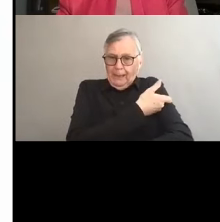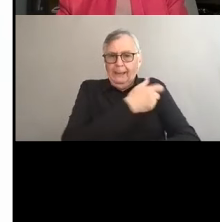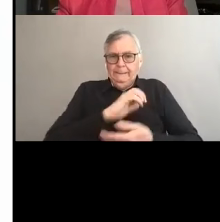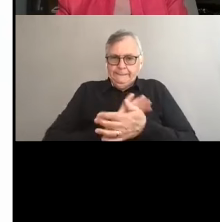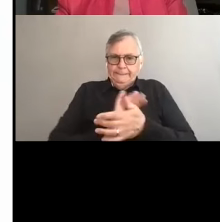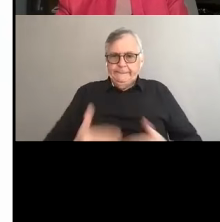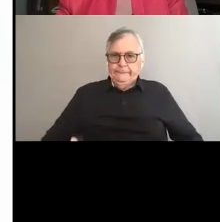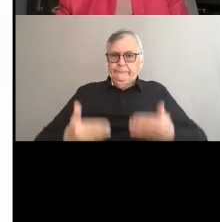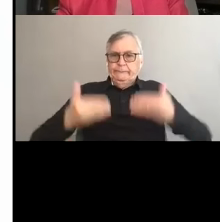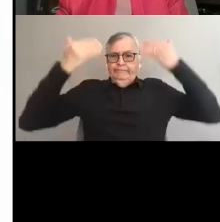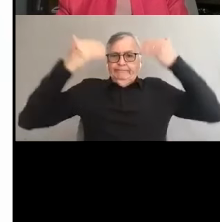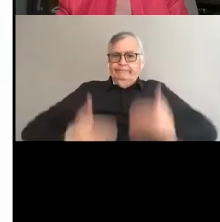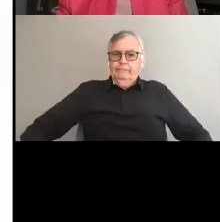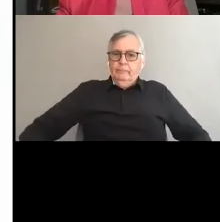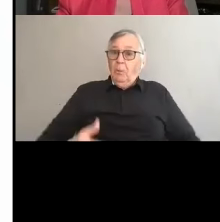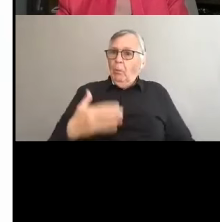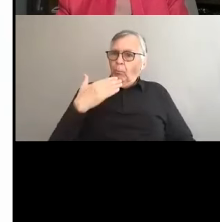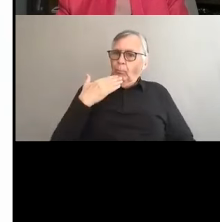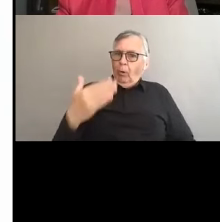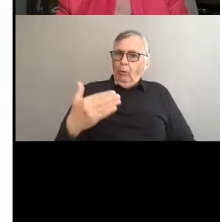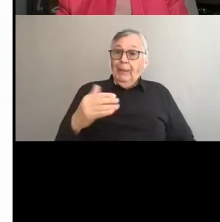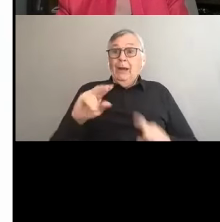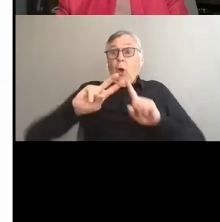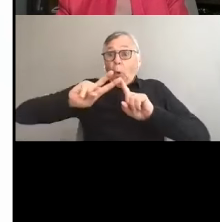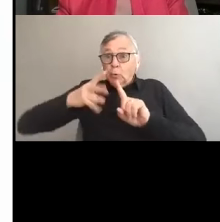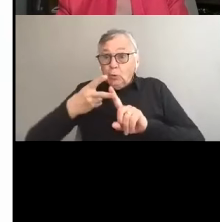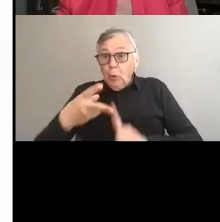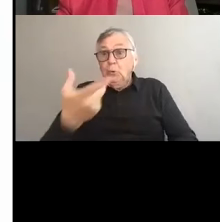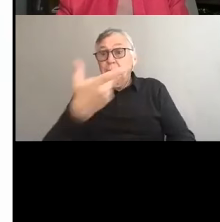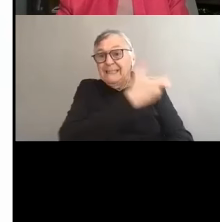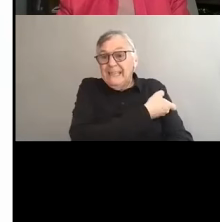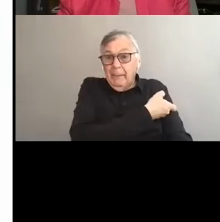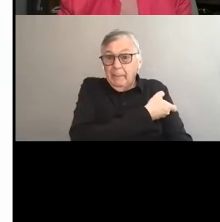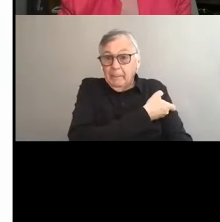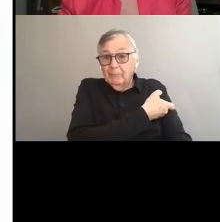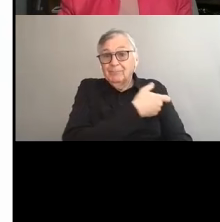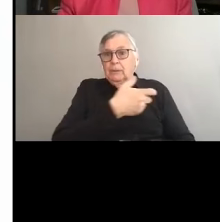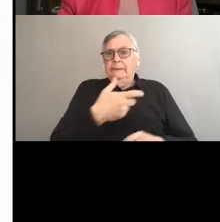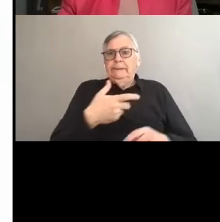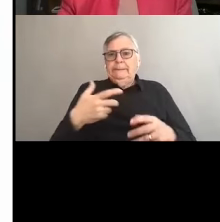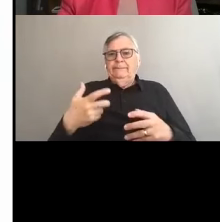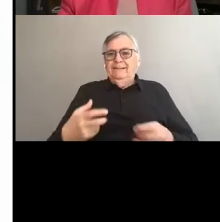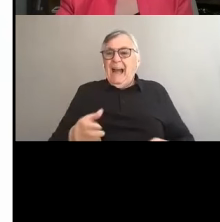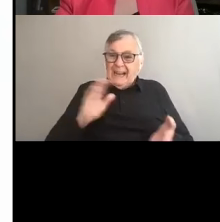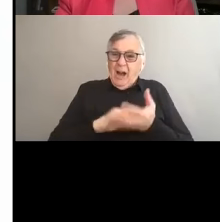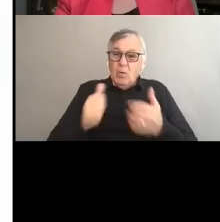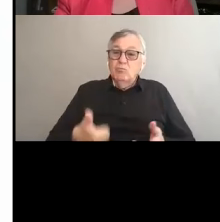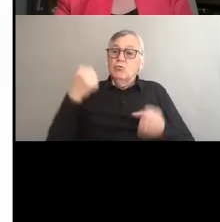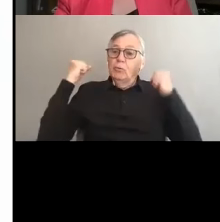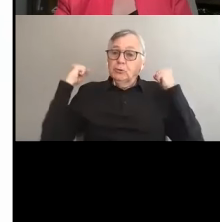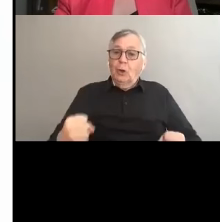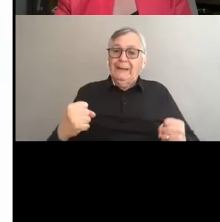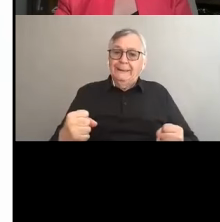qui se fait, qui est assez bonne, mais quand on reçoit la deuxième dose, ce qui arrive, c'est qu'on booste cette réponse-là. Donc,